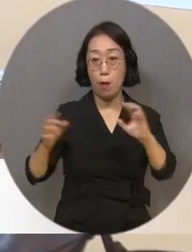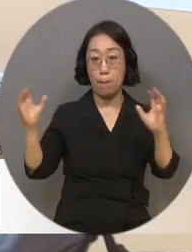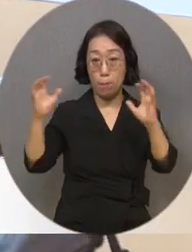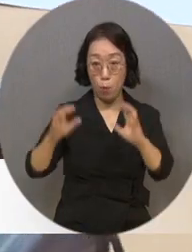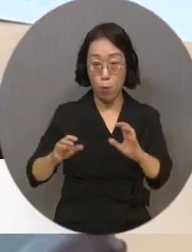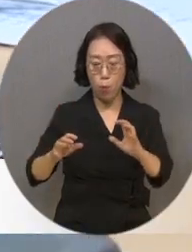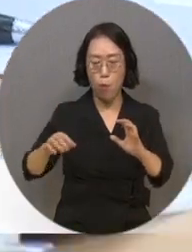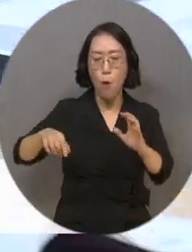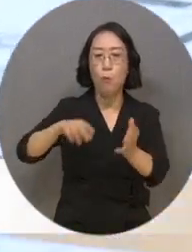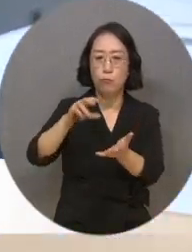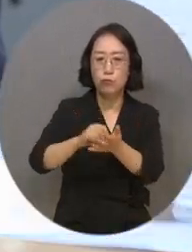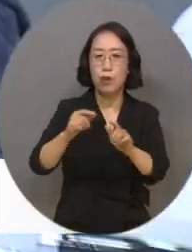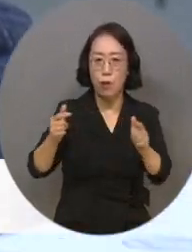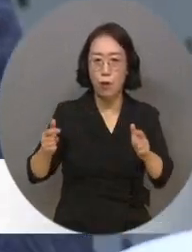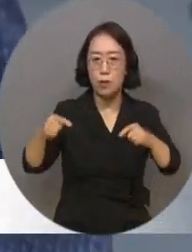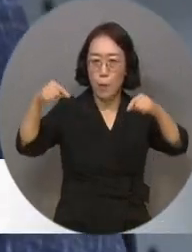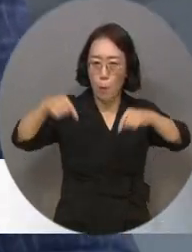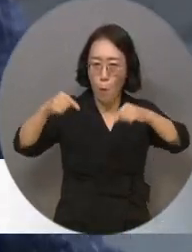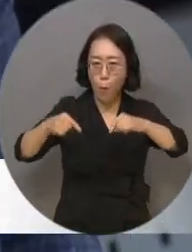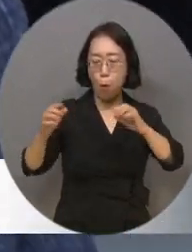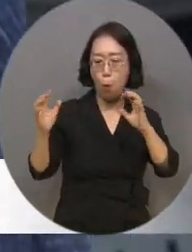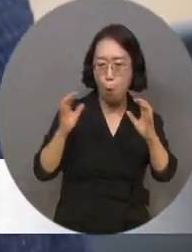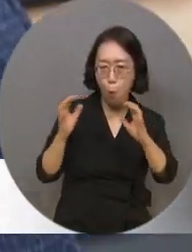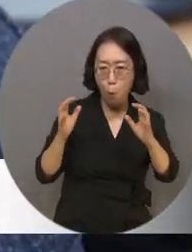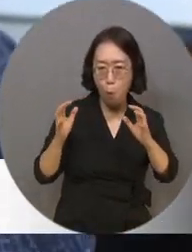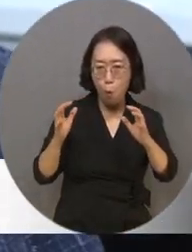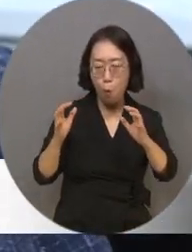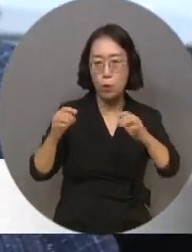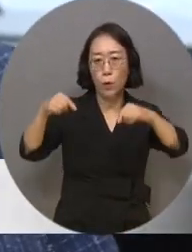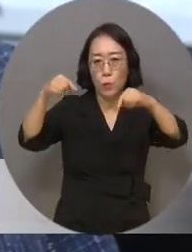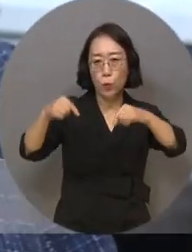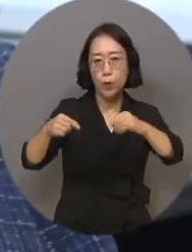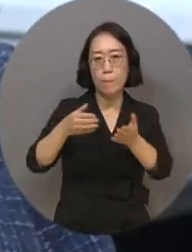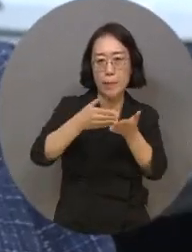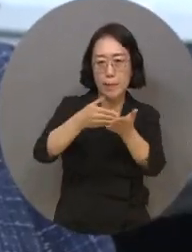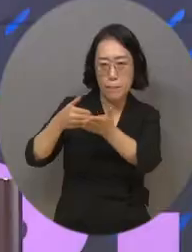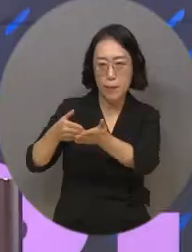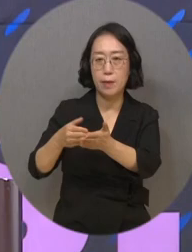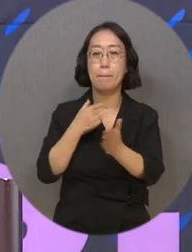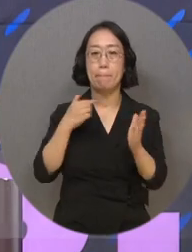장애 현안을 논의하고 앞으로의 대안을 모색하는 시간을 가졌습니다.